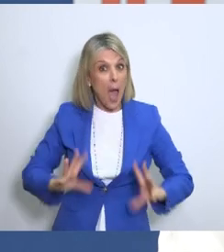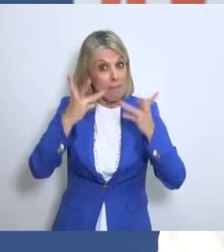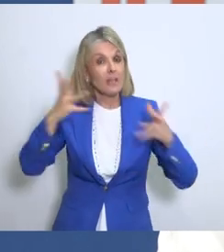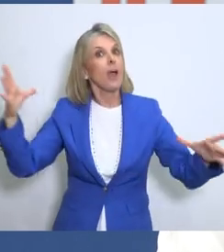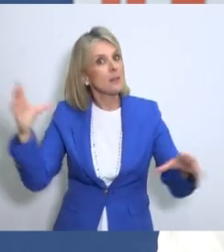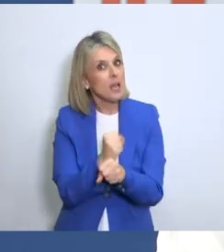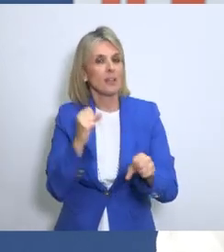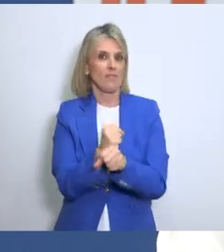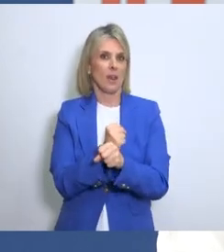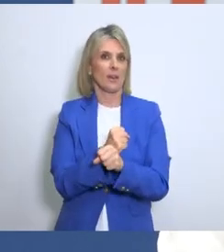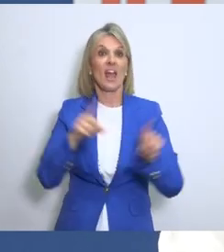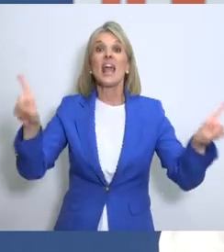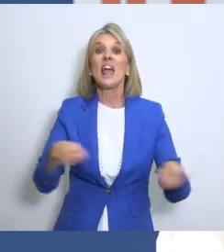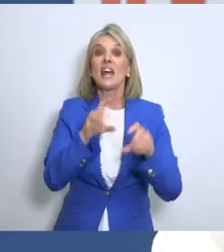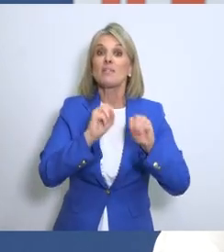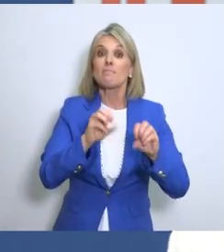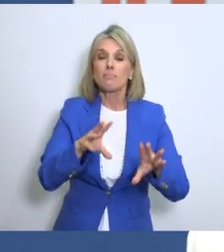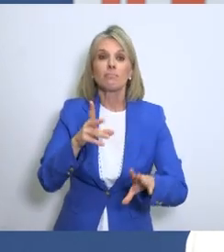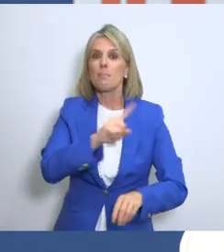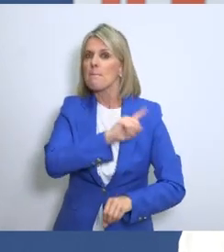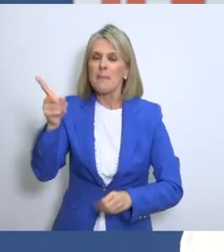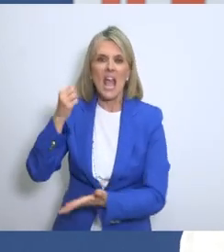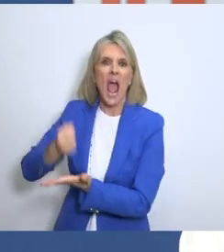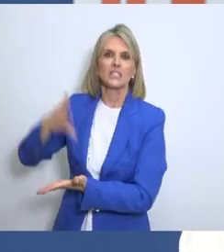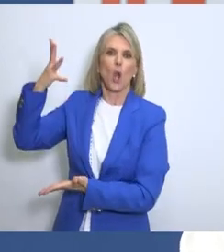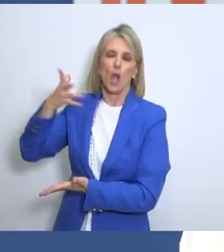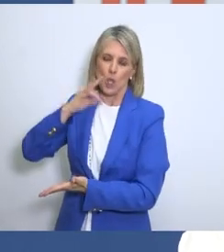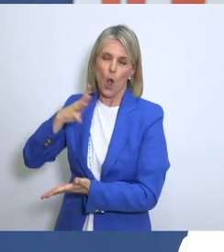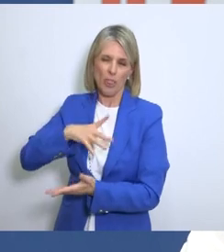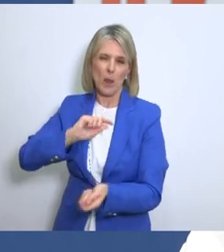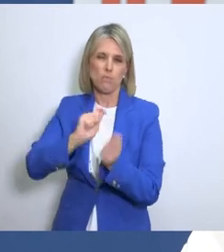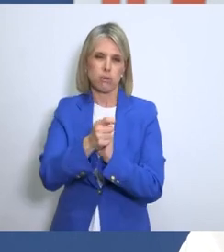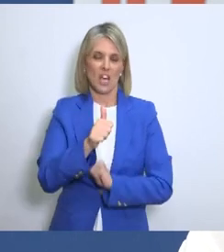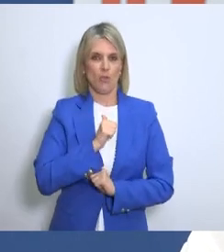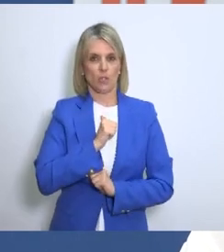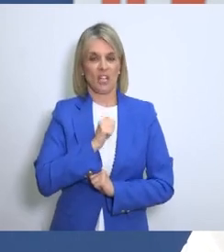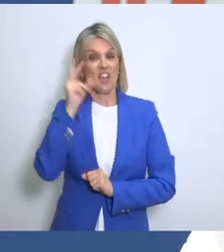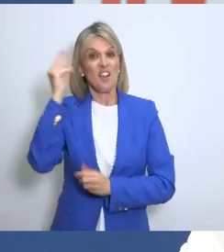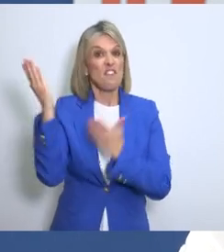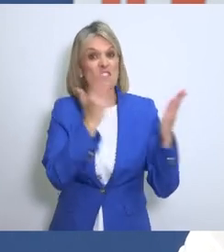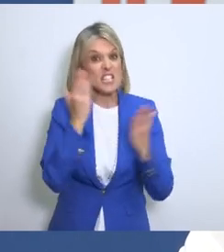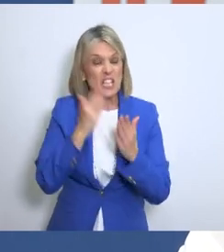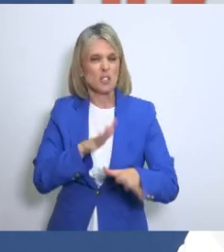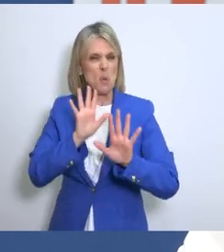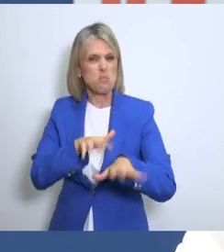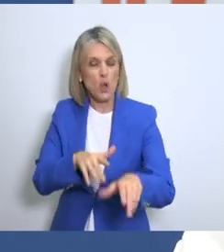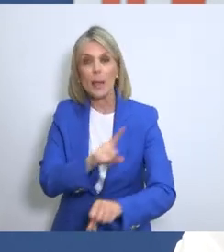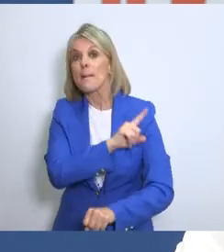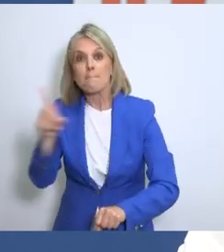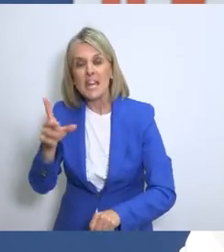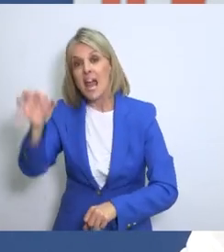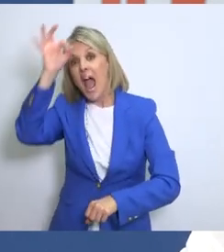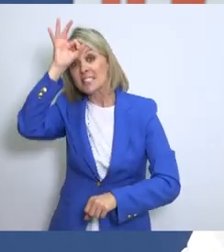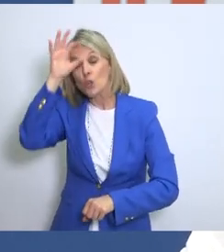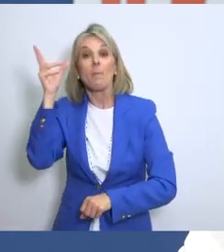των εκπαιδευτικών ενάντια στην αξιολόγηση και την ιδιωτικοποίηση της εκπαίδευσης, όπως των φοιτητών που έβαλαν φρένο στην πανεπιστημιακή